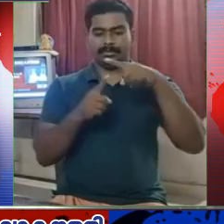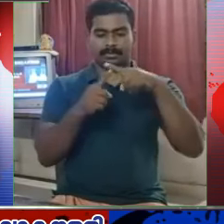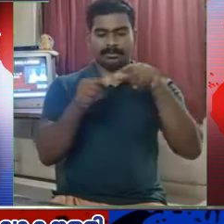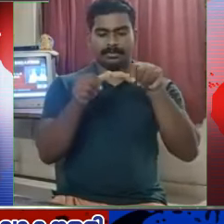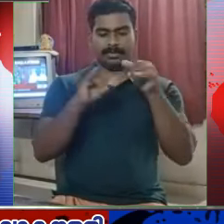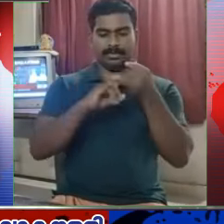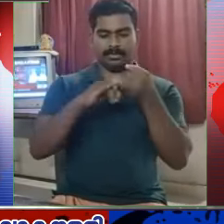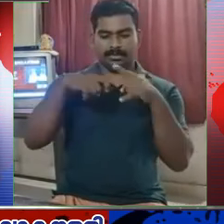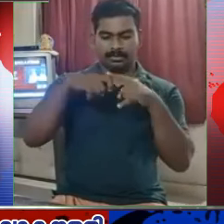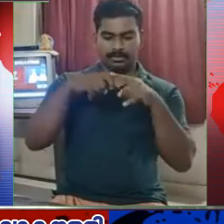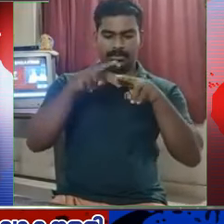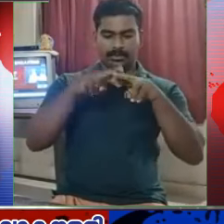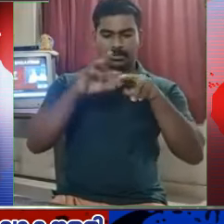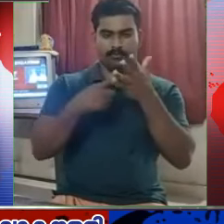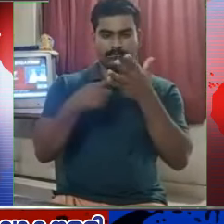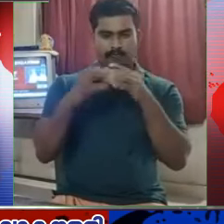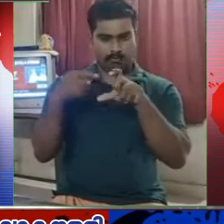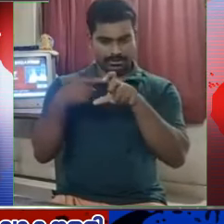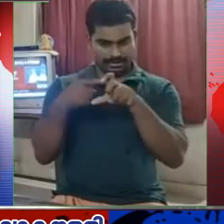ഡോക്ടർ ഫസൽ ഗഫൂർ,